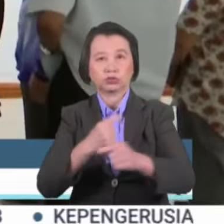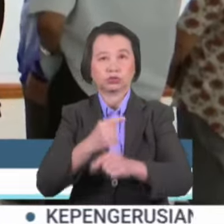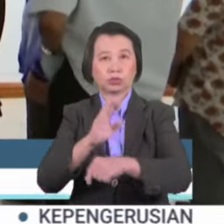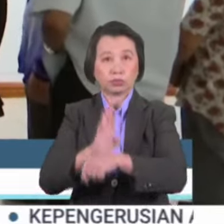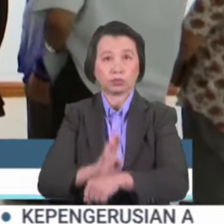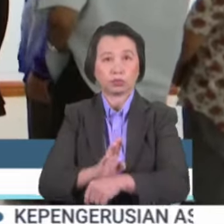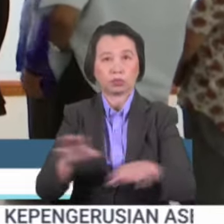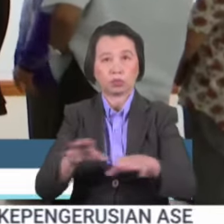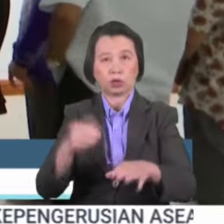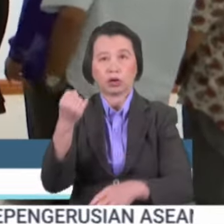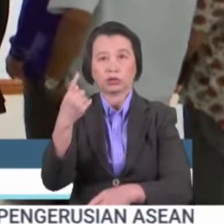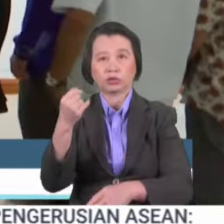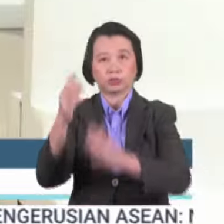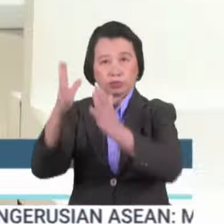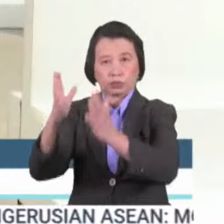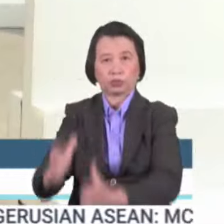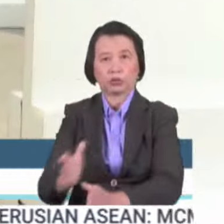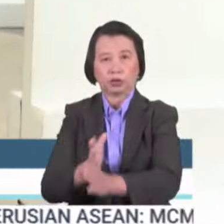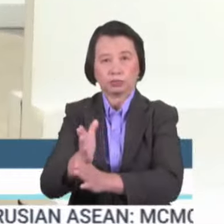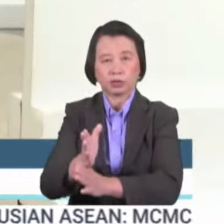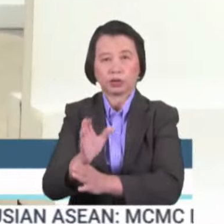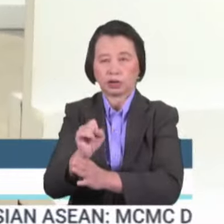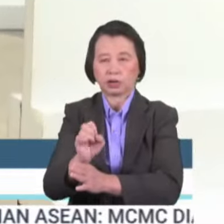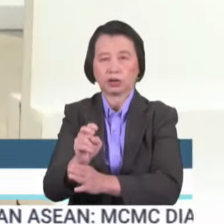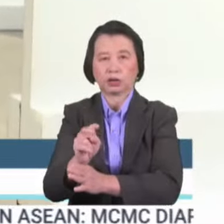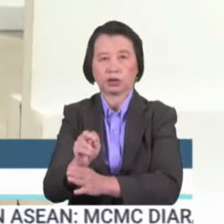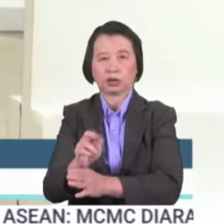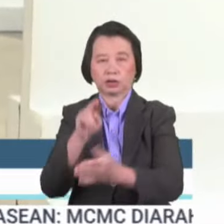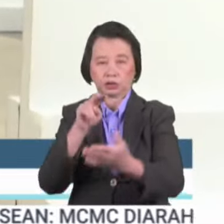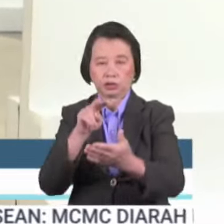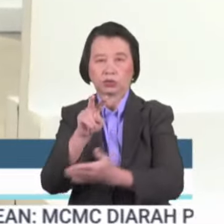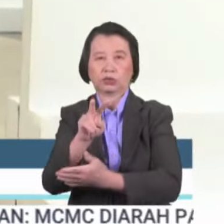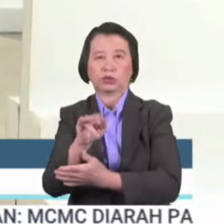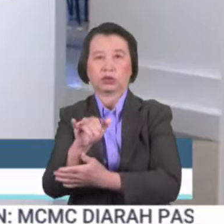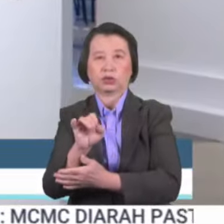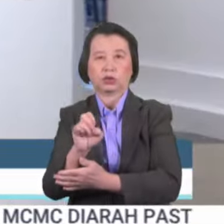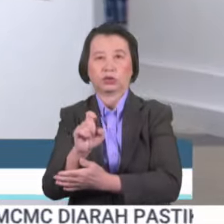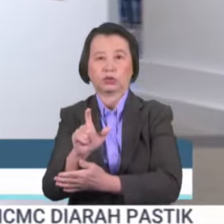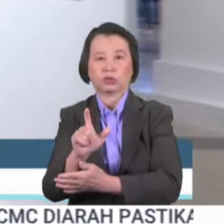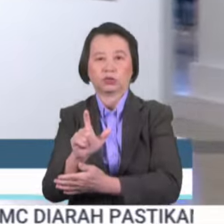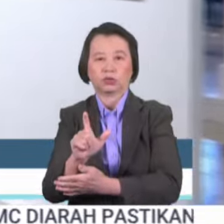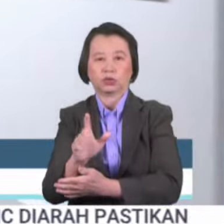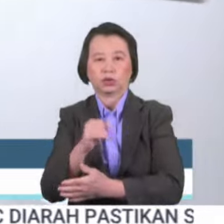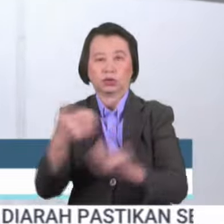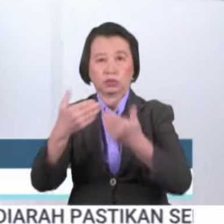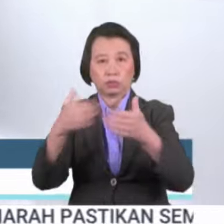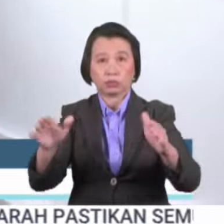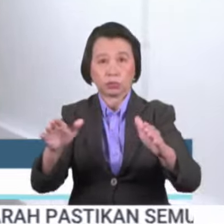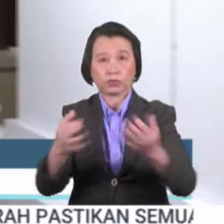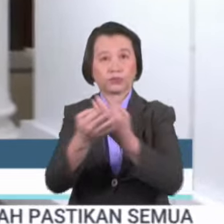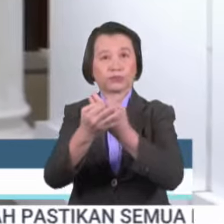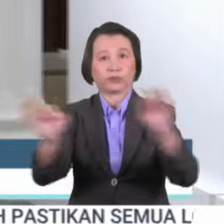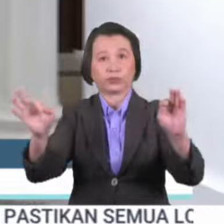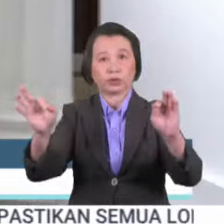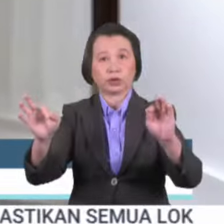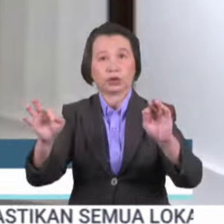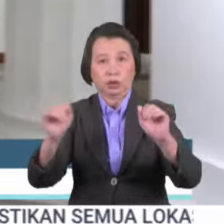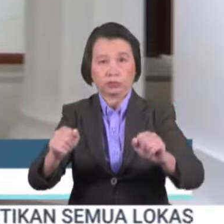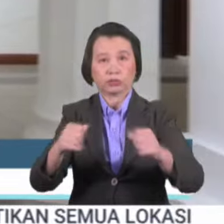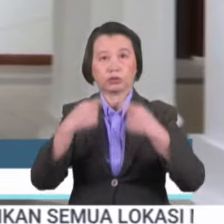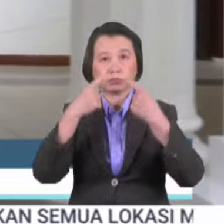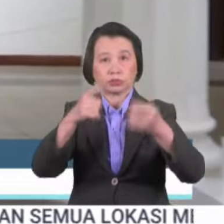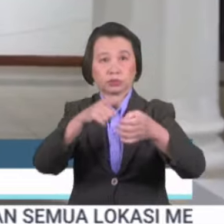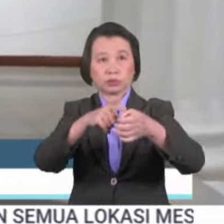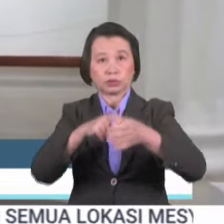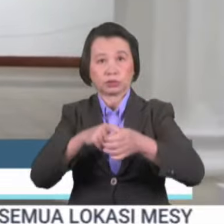dihasilkan oleh 11 pengkarya bidang seni visual di negara ini. Pameran yang dibuka secara percuma tersebut telah